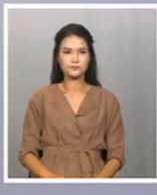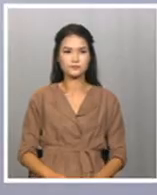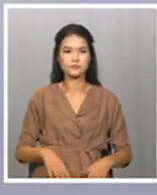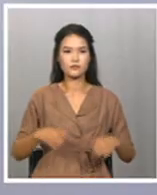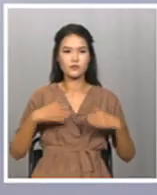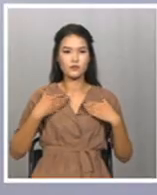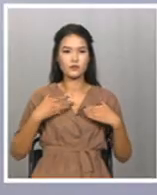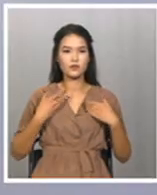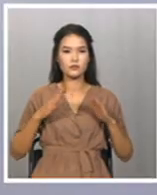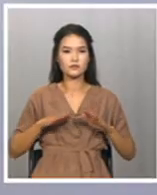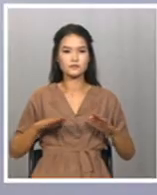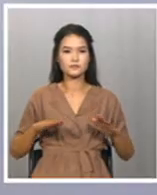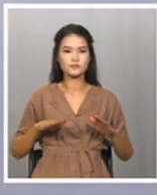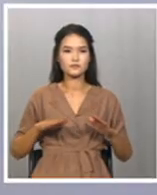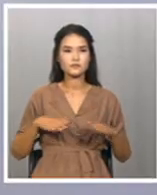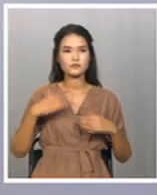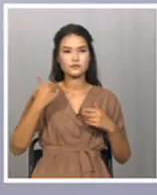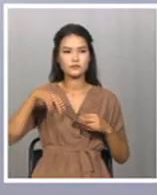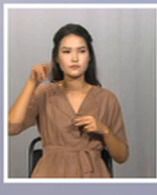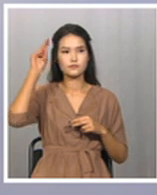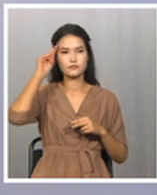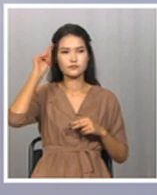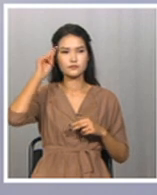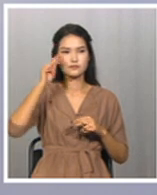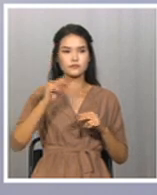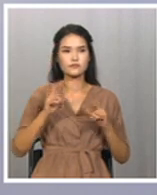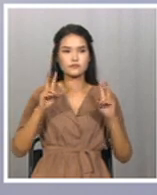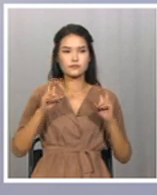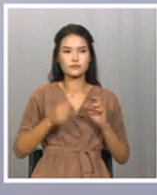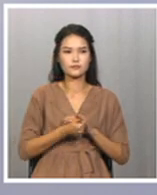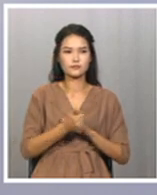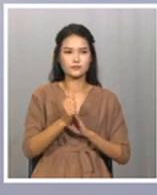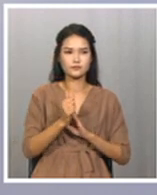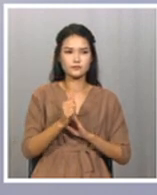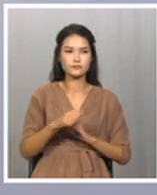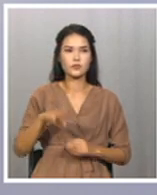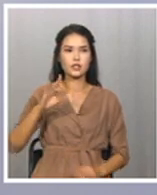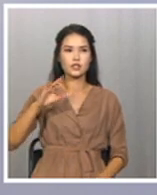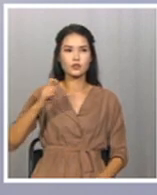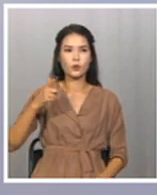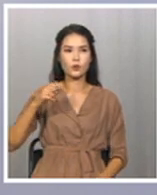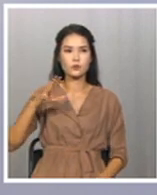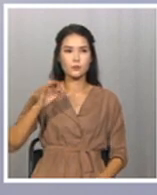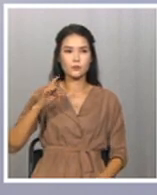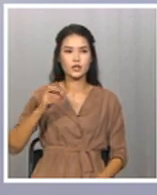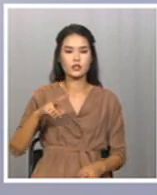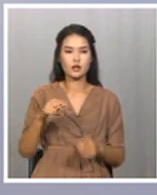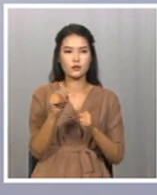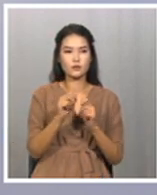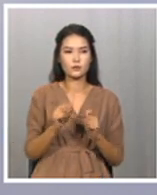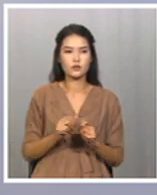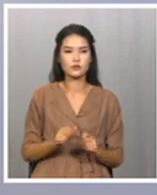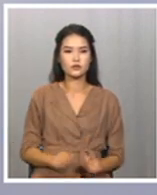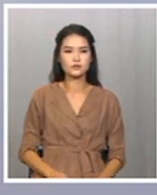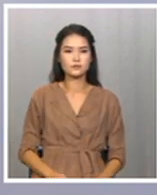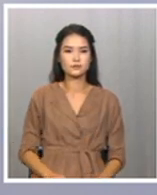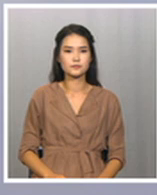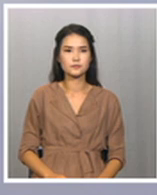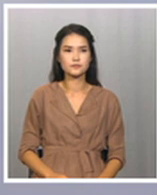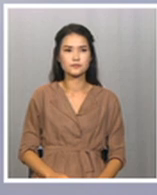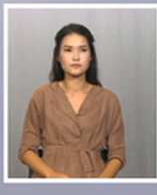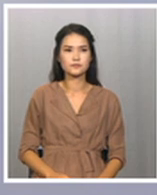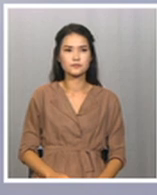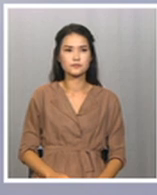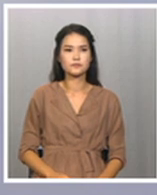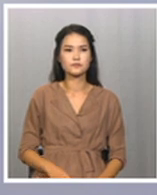Саламатсыздарма оқушылар, бүгінгі сабағымызды бастаймыз. Сабағымыздың тақырыбы тригонометрия формулалары. Және